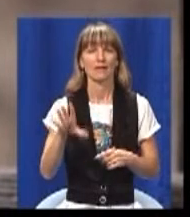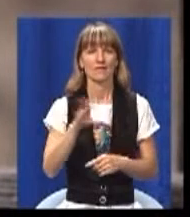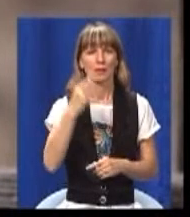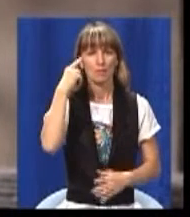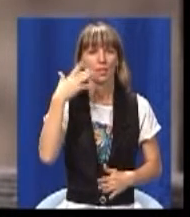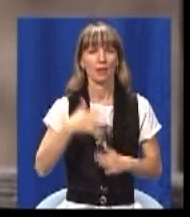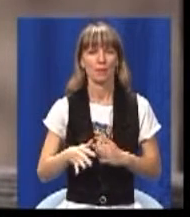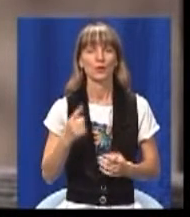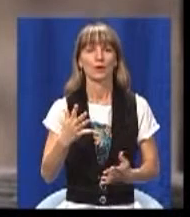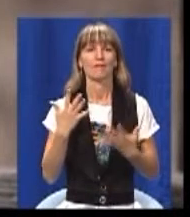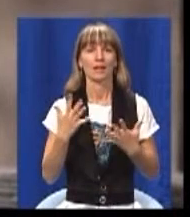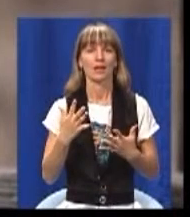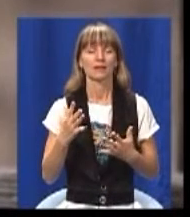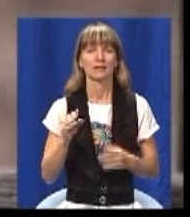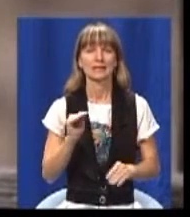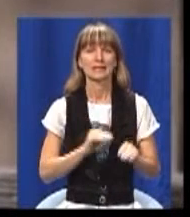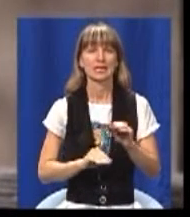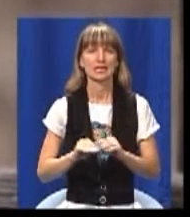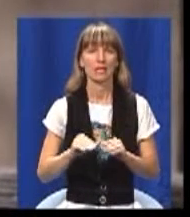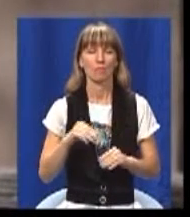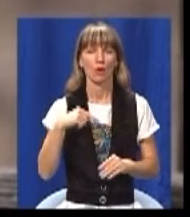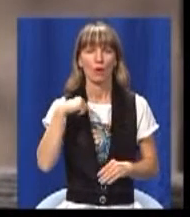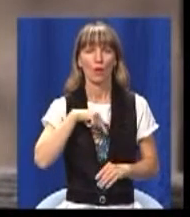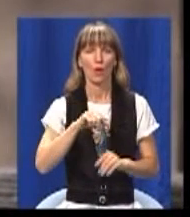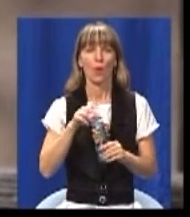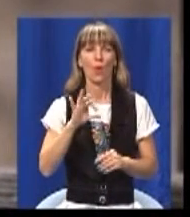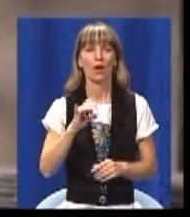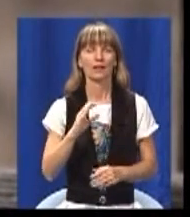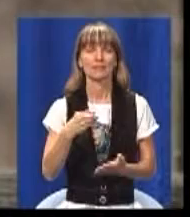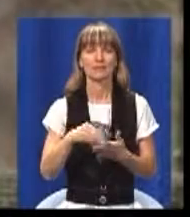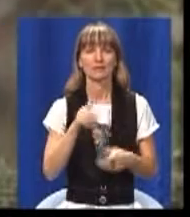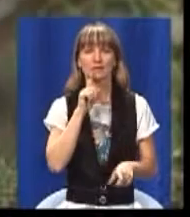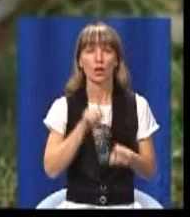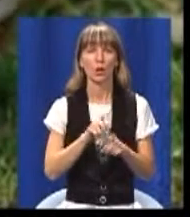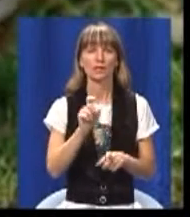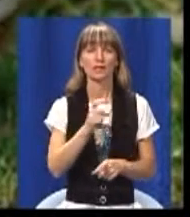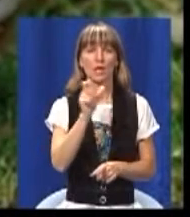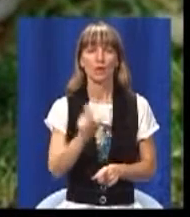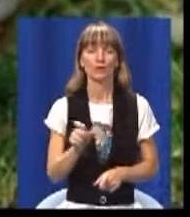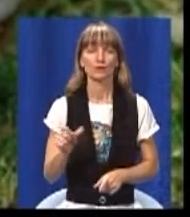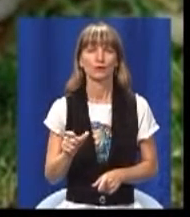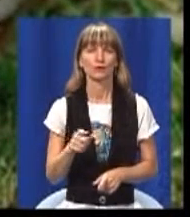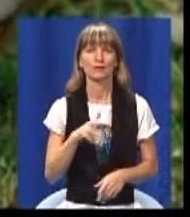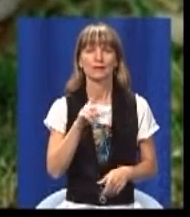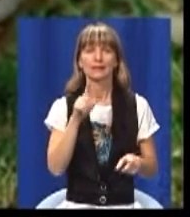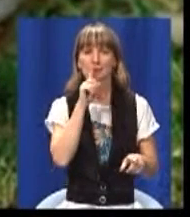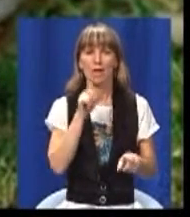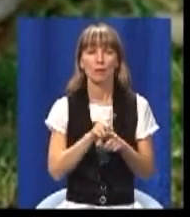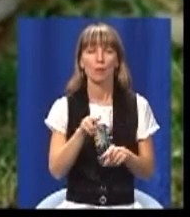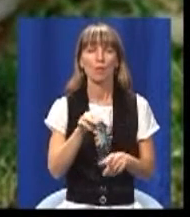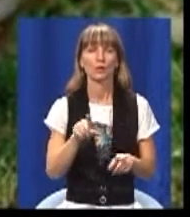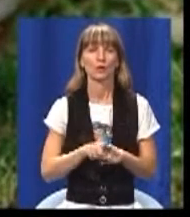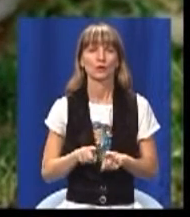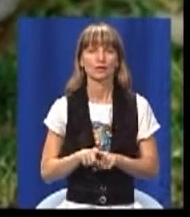розуміють. Виявляється, система органів свині практично ідентична з людською системою органів, тобто найближчі по